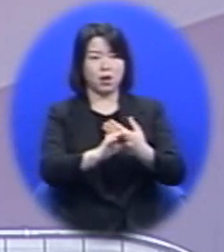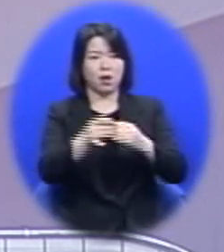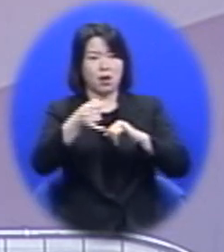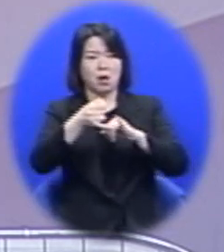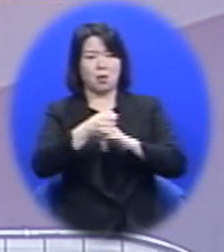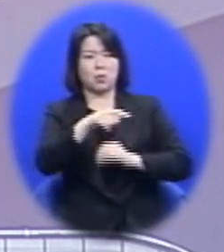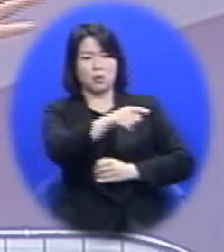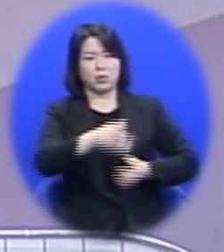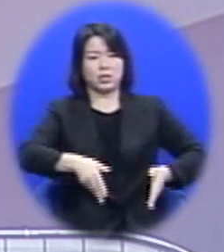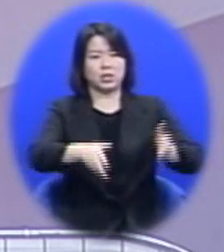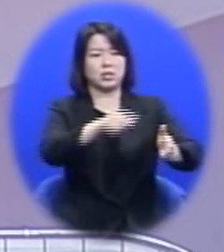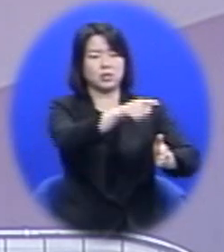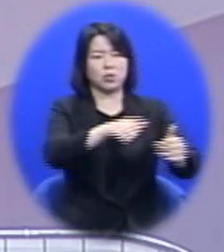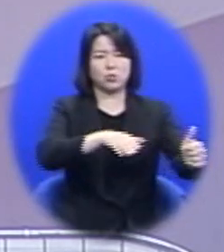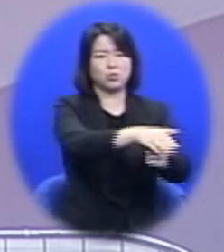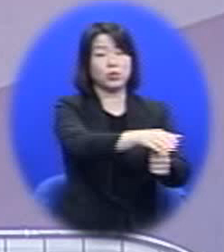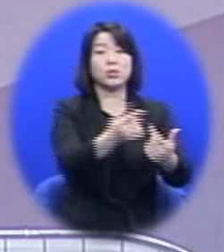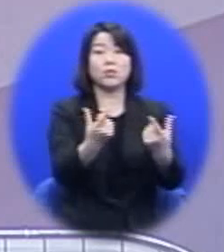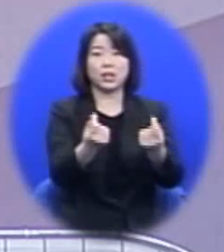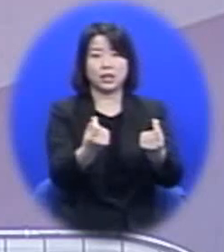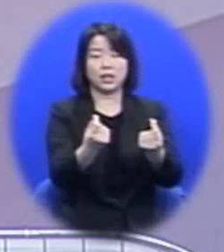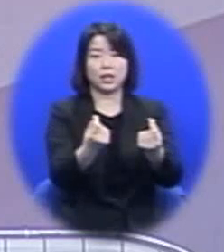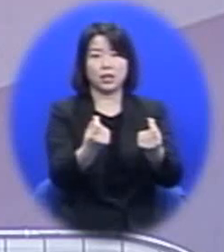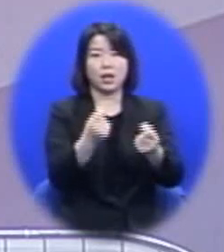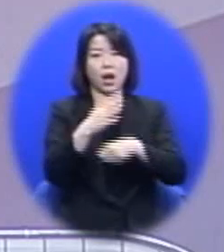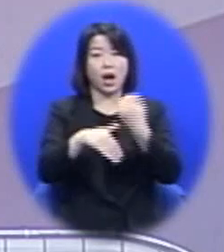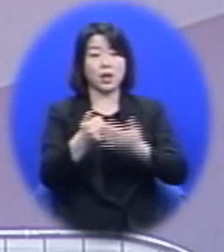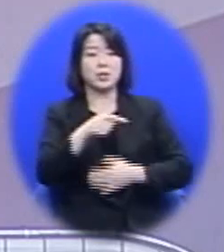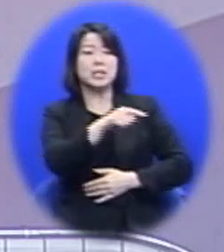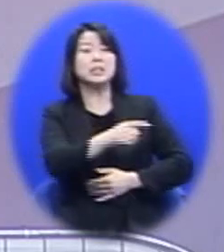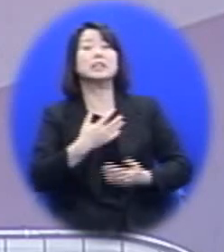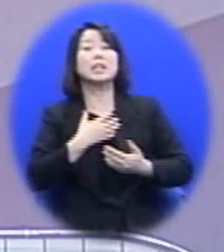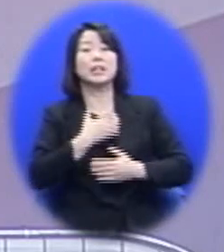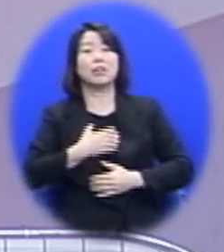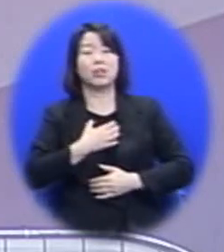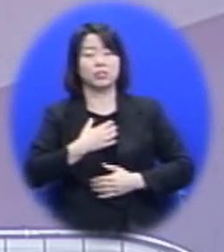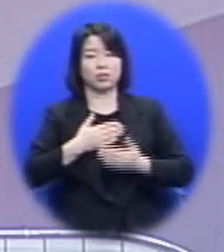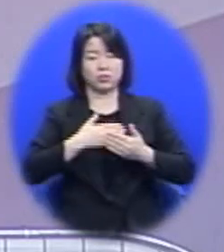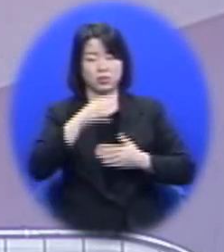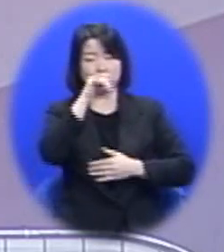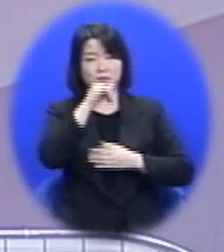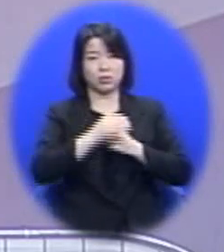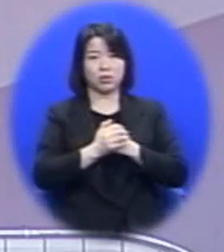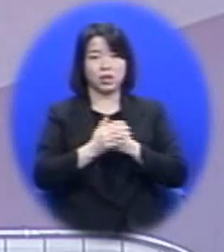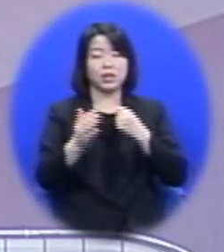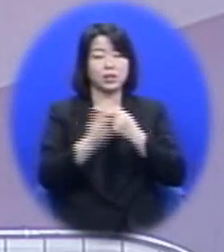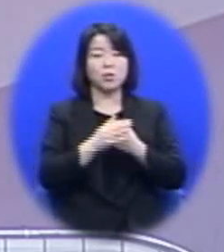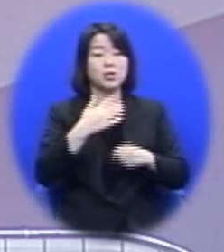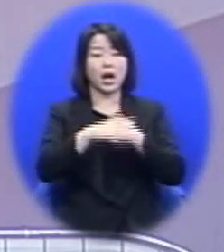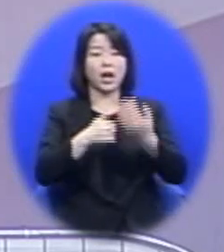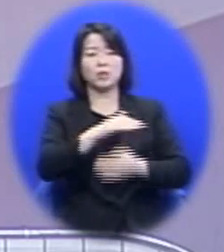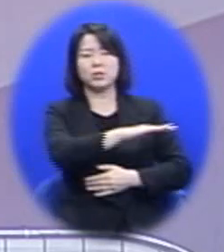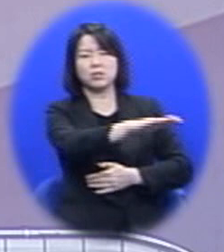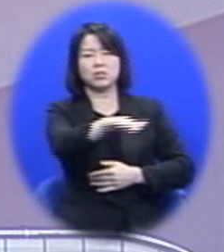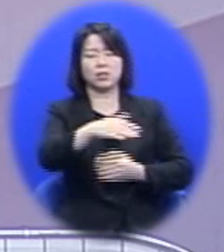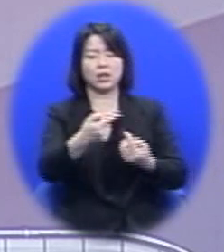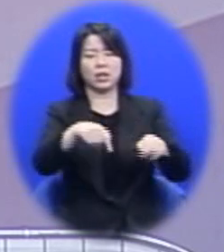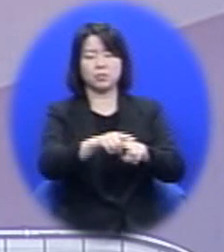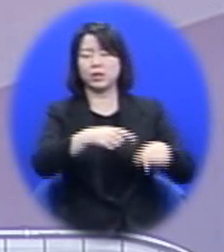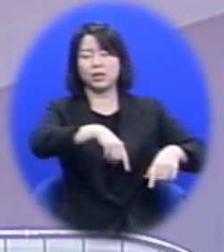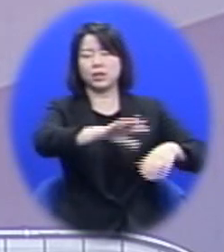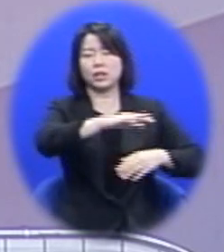반드시 길에서 그들을 죽일지 모를 거다. 하나님이 오히려 그게 걱정이 되셨어요. 그래서 하나님이 같이 안 가시겠다고 하신